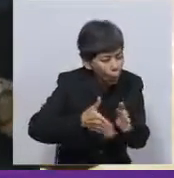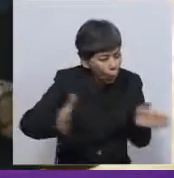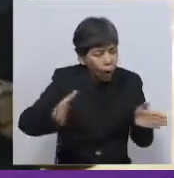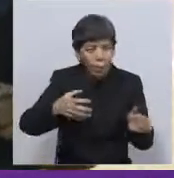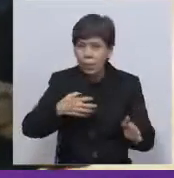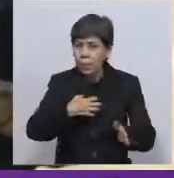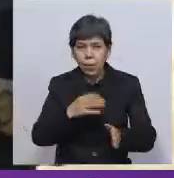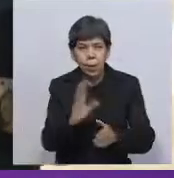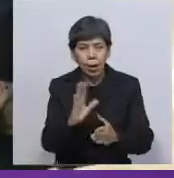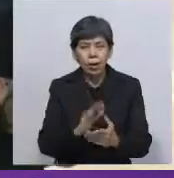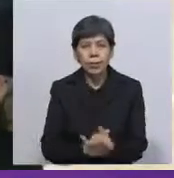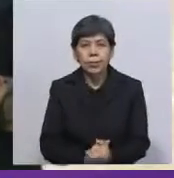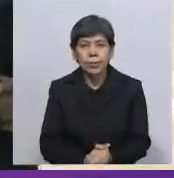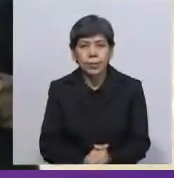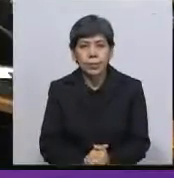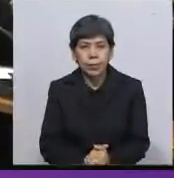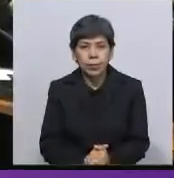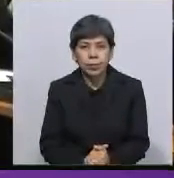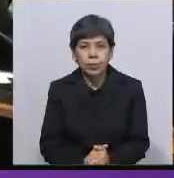ปกว่านี้ค่ะ